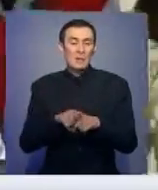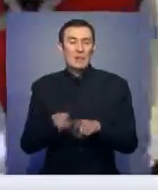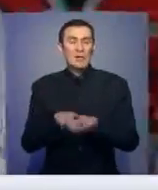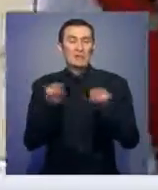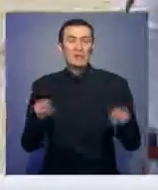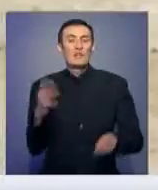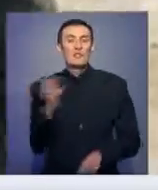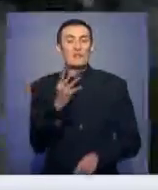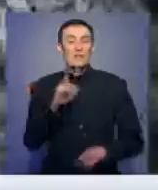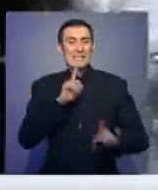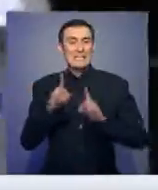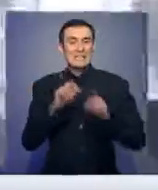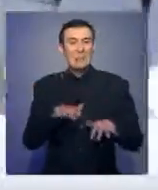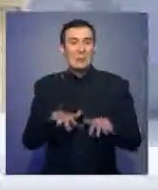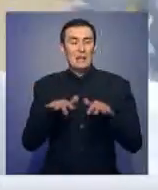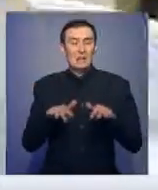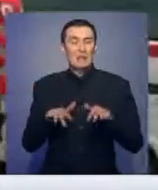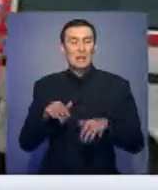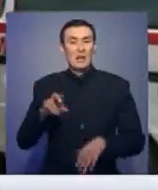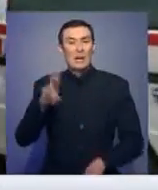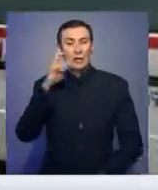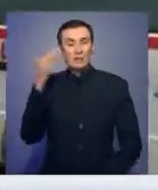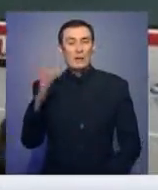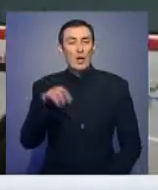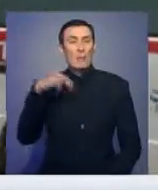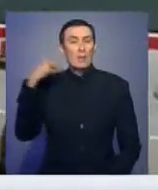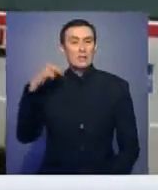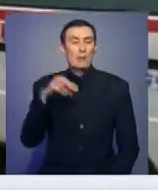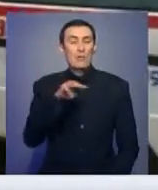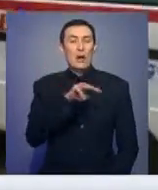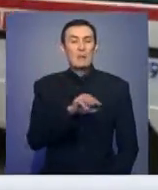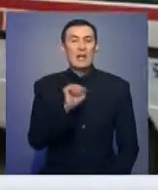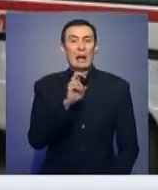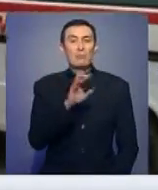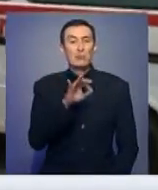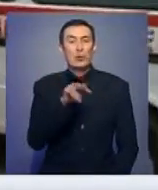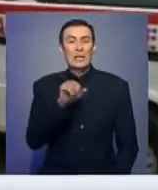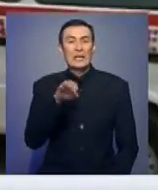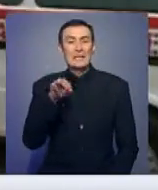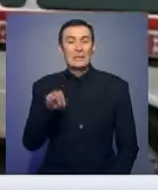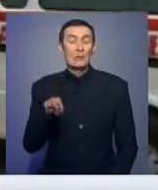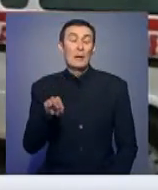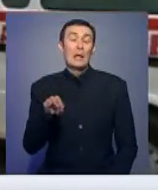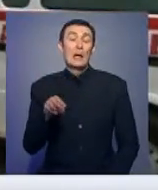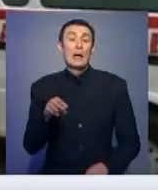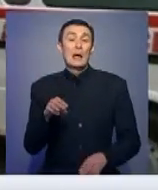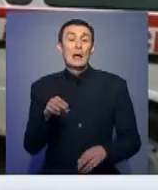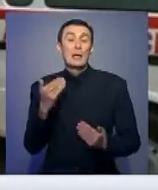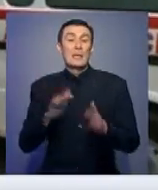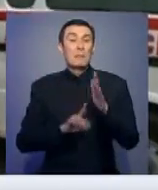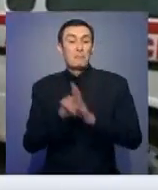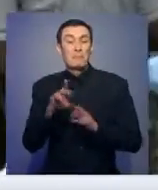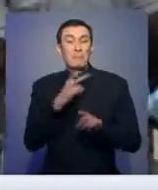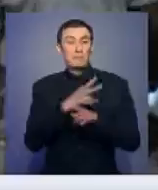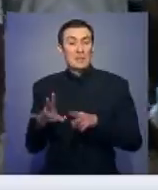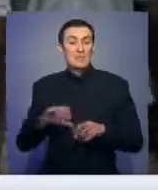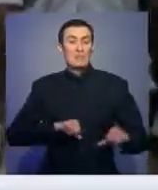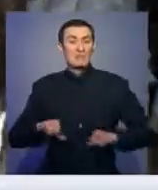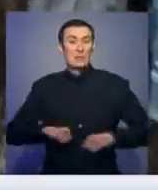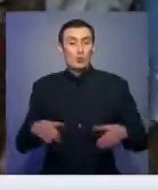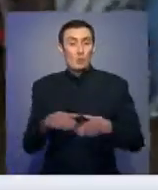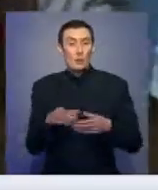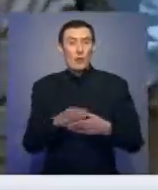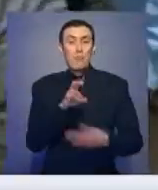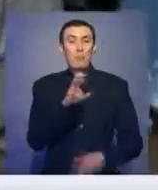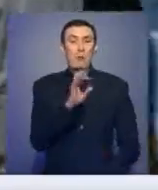открытия 4-й сессии парламента страны президентом Мохамедом Абдуллахи Мохамедом. Нападение устроила террористическая